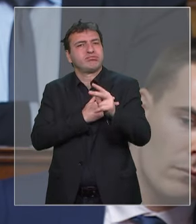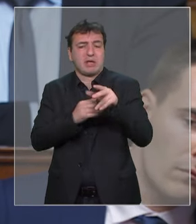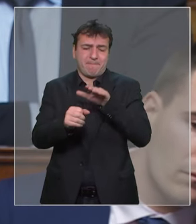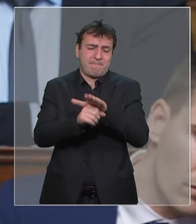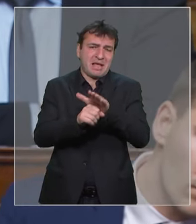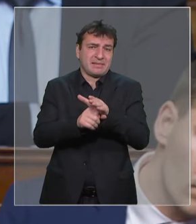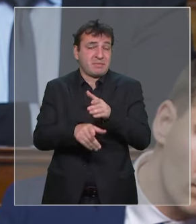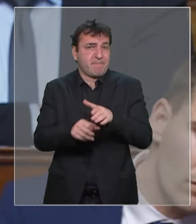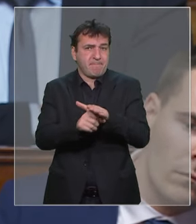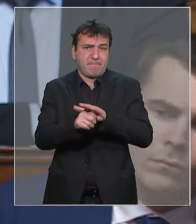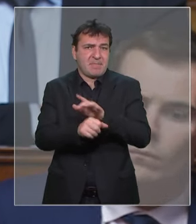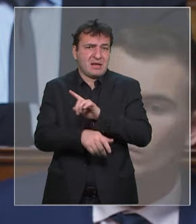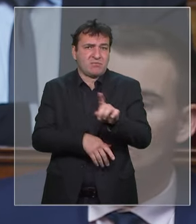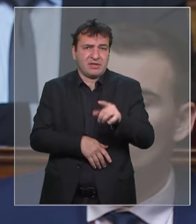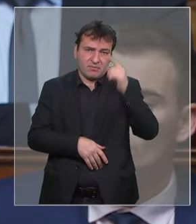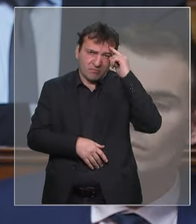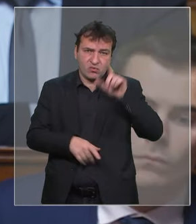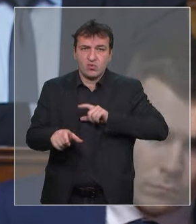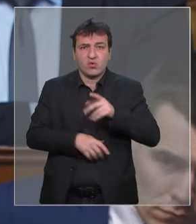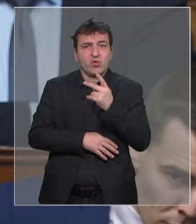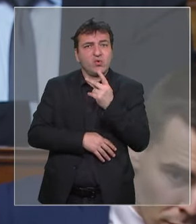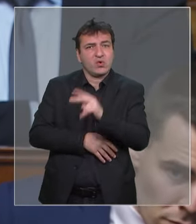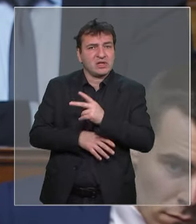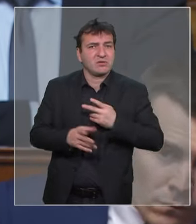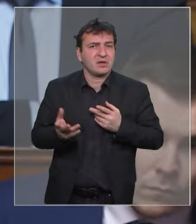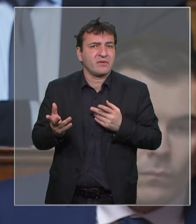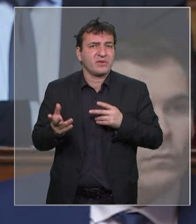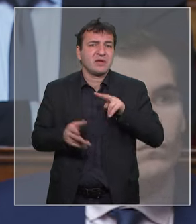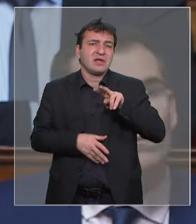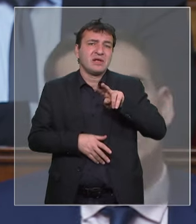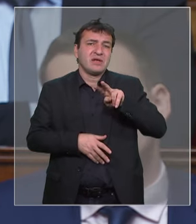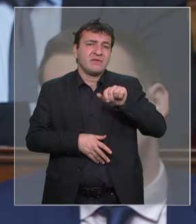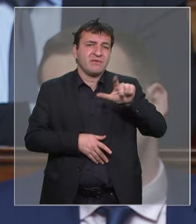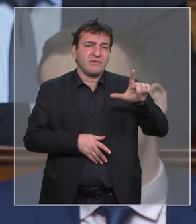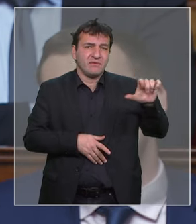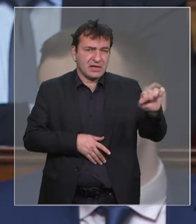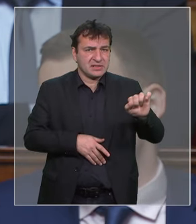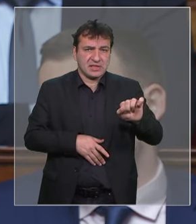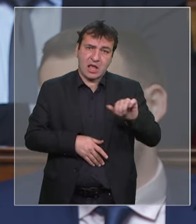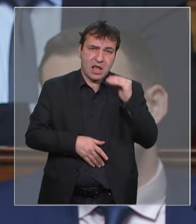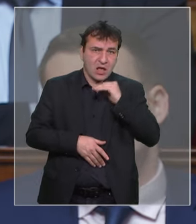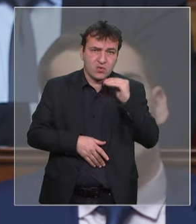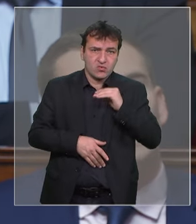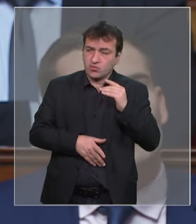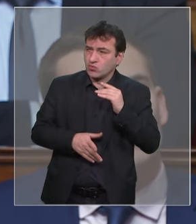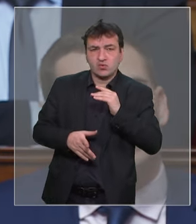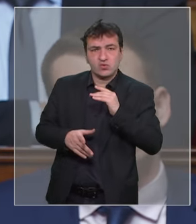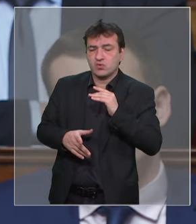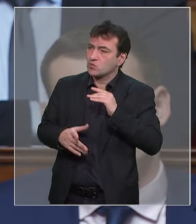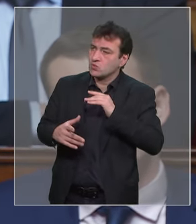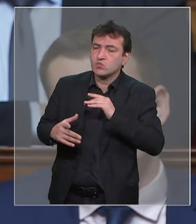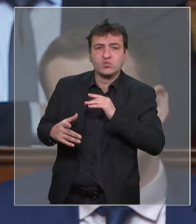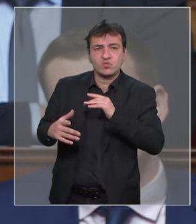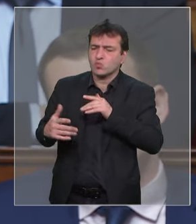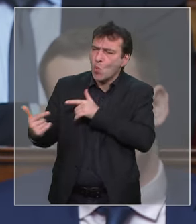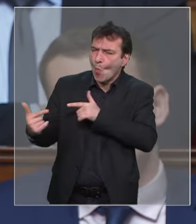incomplet. Or, pour paraphraser votre collègue Emmanuel Valls, il est urgent de mettre en place un bras de fer avec l'Algérie. Et ce n'est pas votre ancien Premier